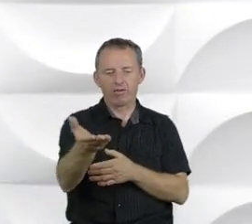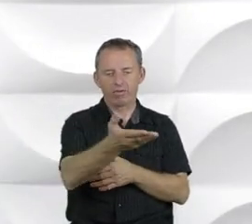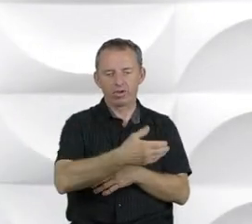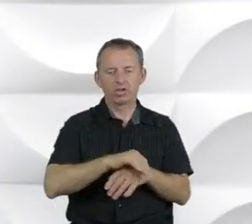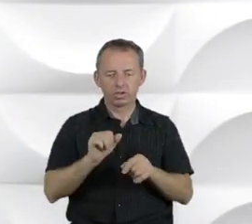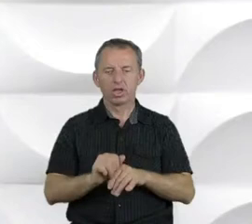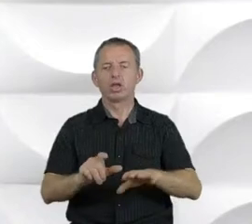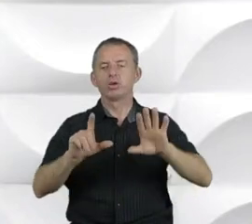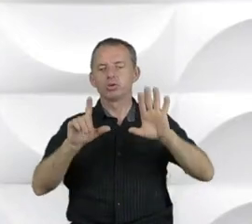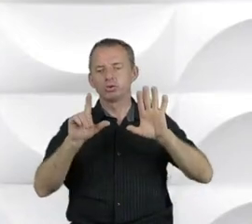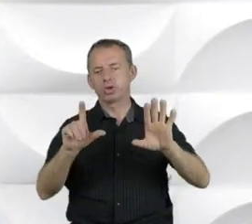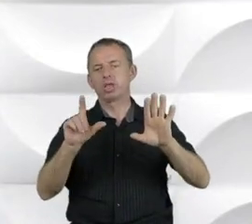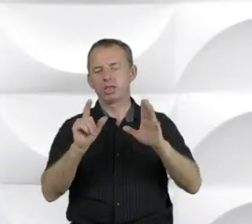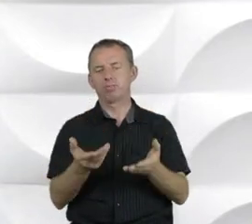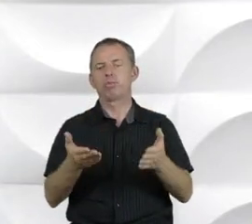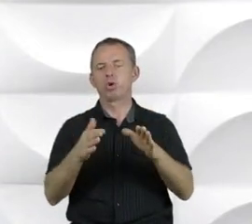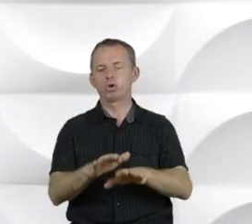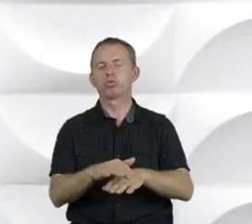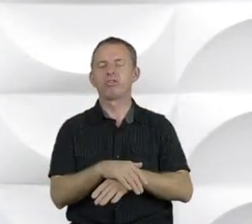7.